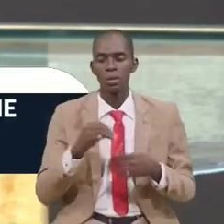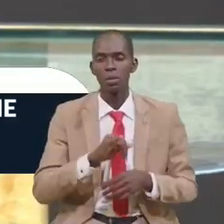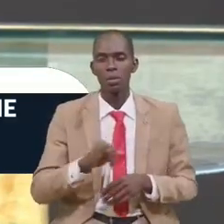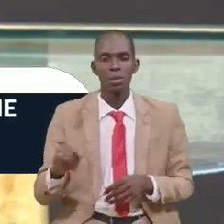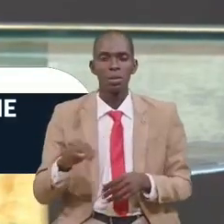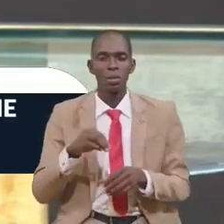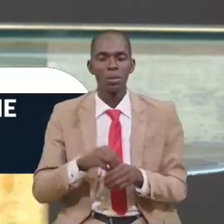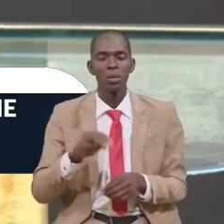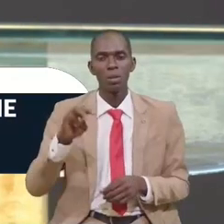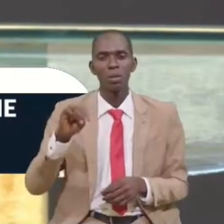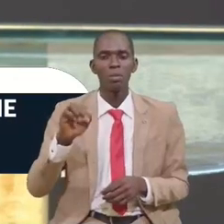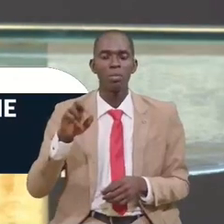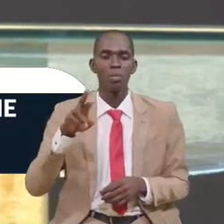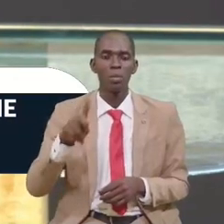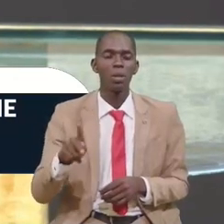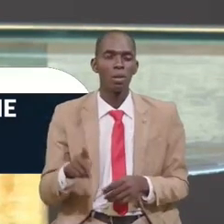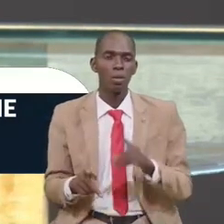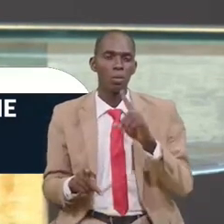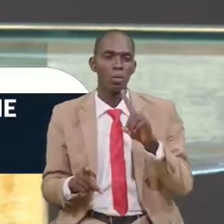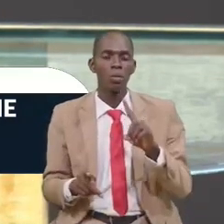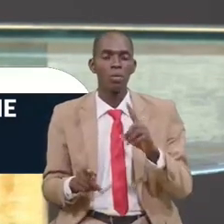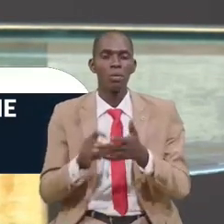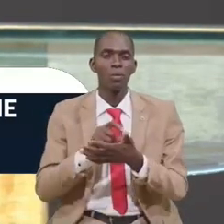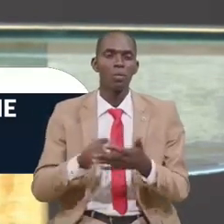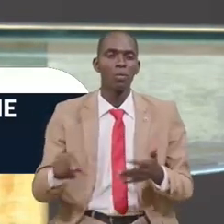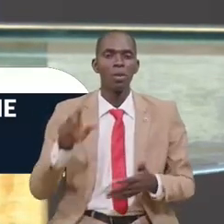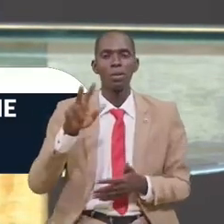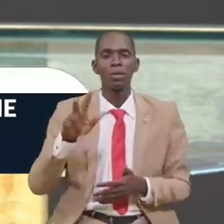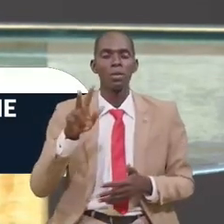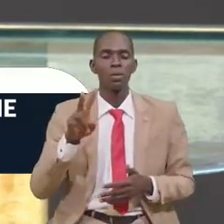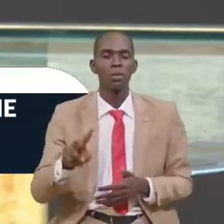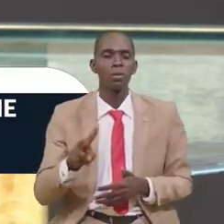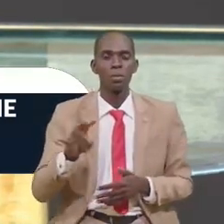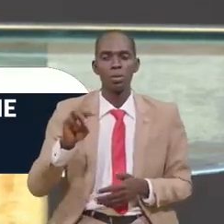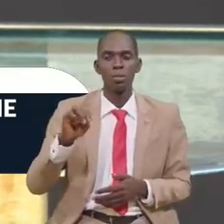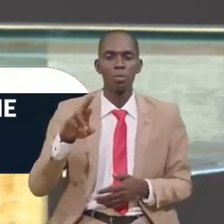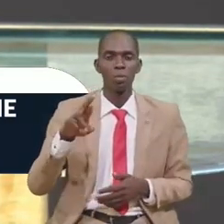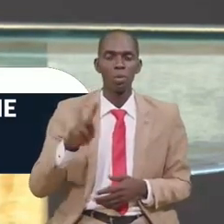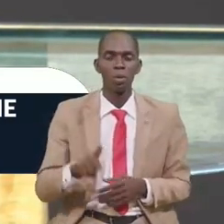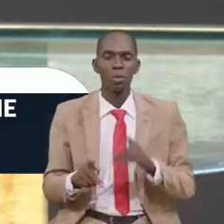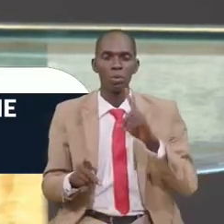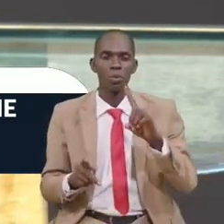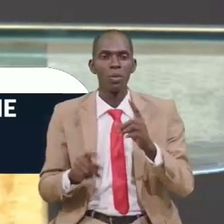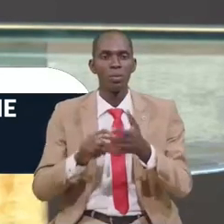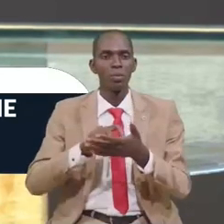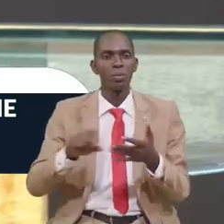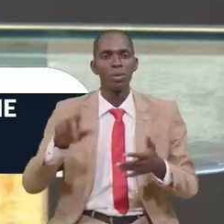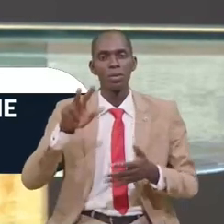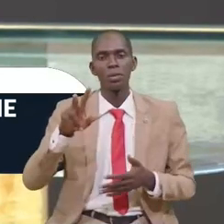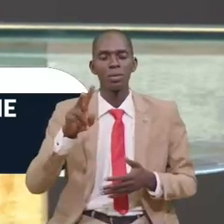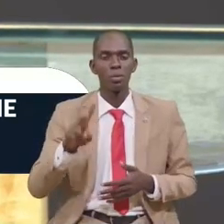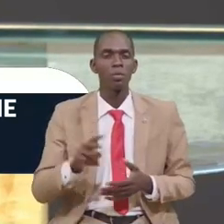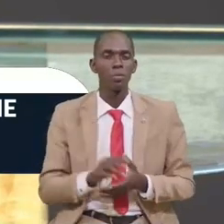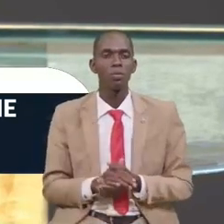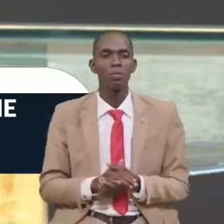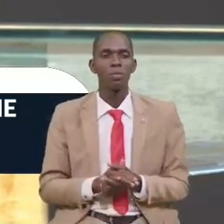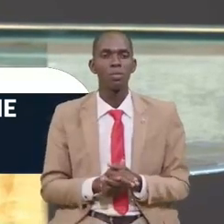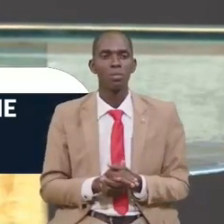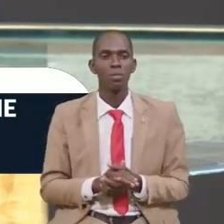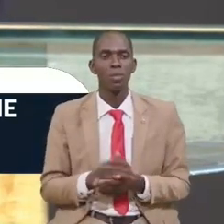Marc, chapitre 1, Marc 1, verset 32. Marc 32,